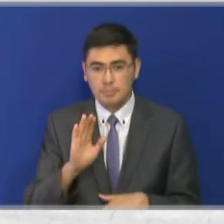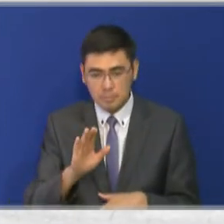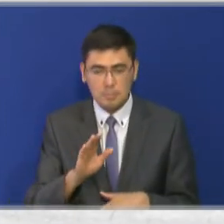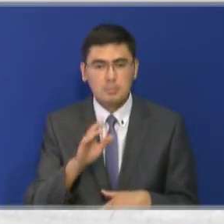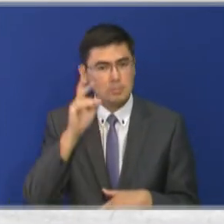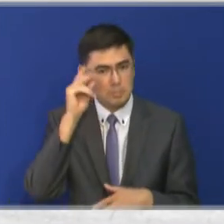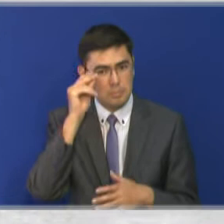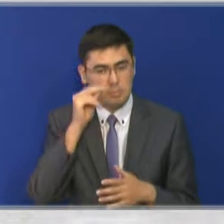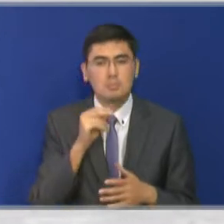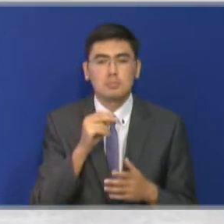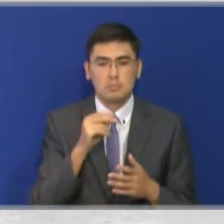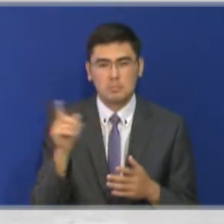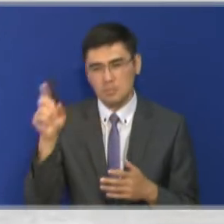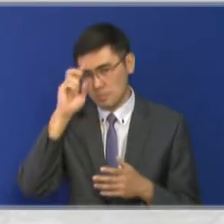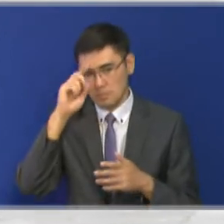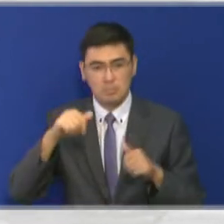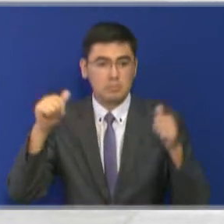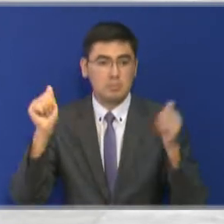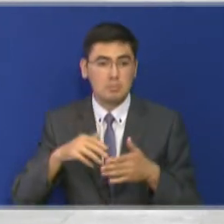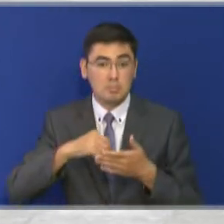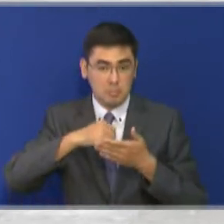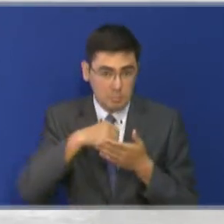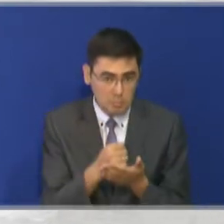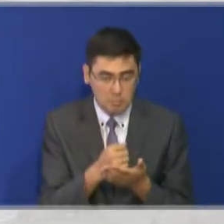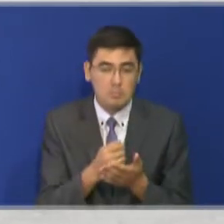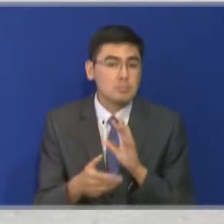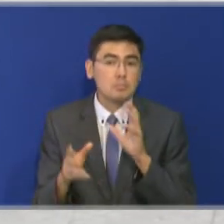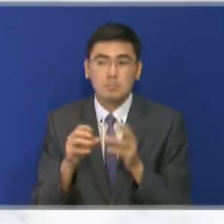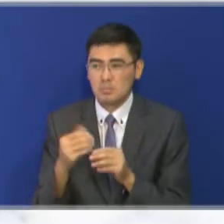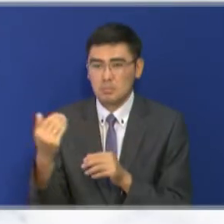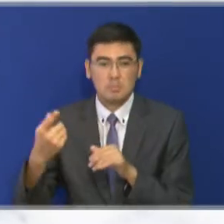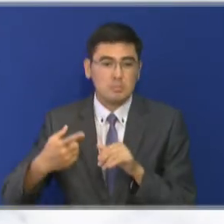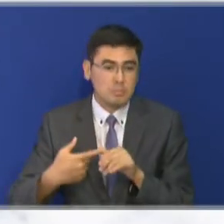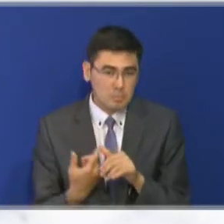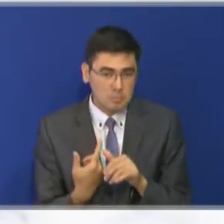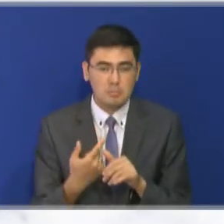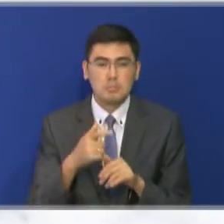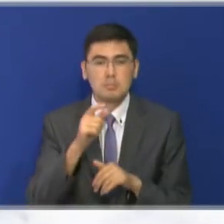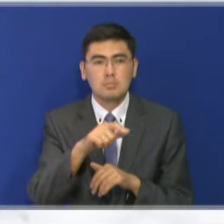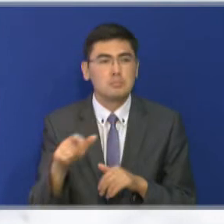принятия соответствующего постановления правительства способствует пропаганде его имени на новом уровне, считают